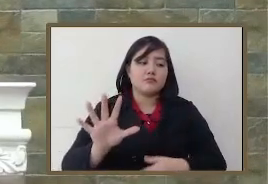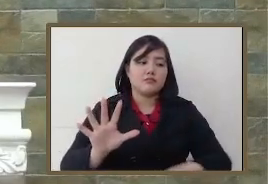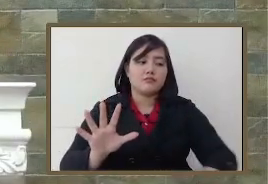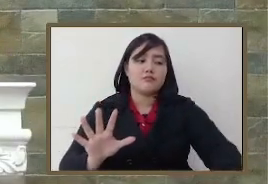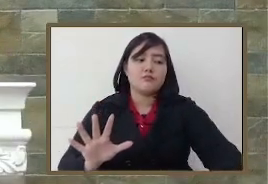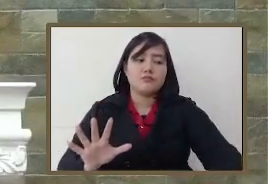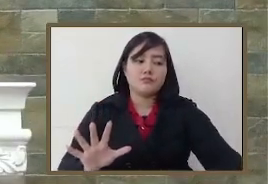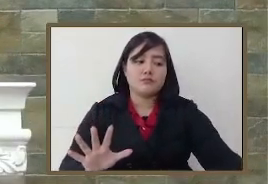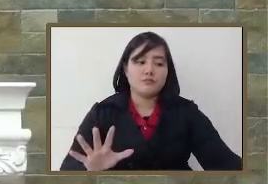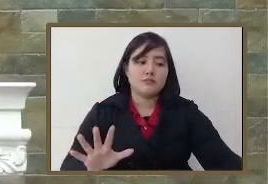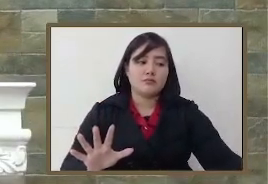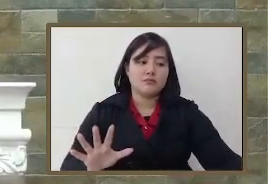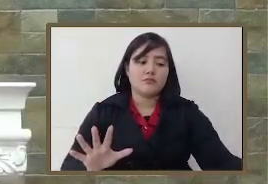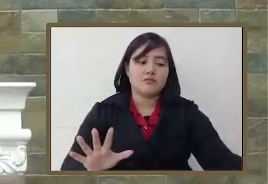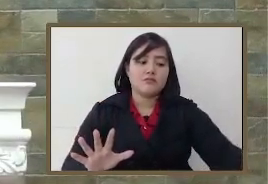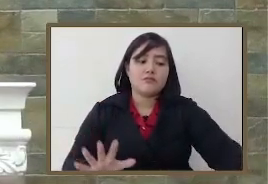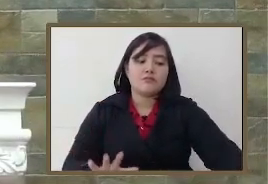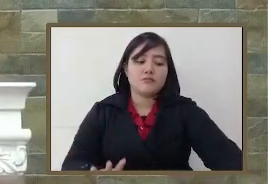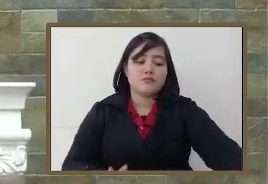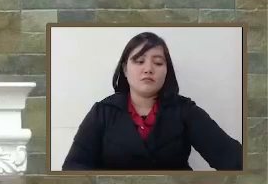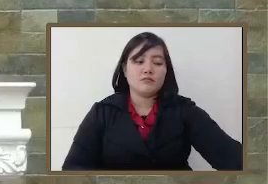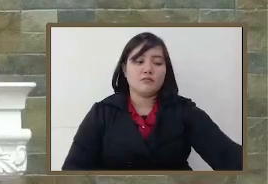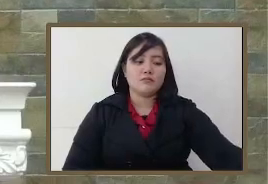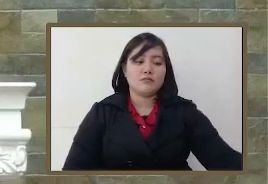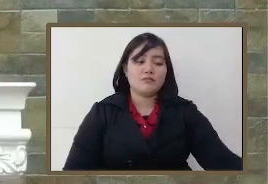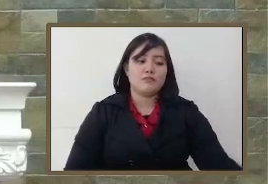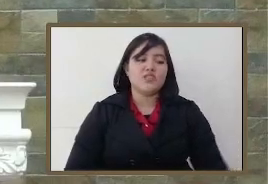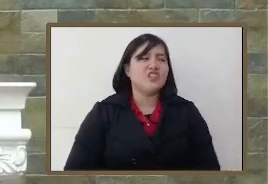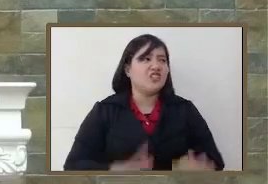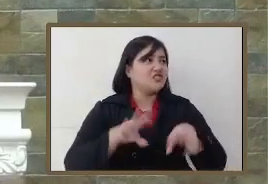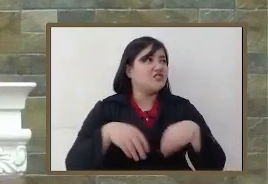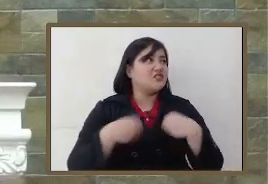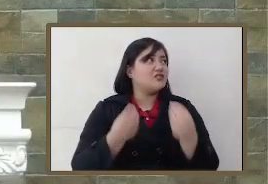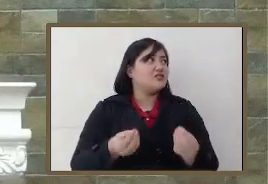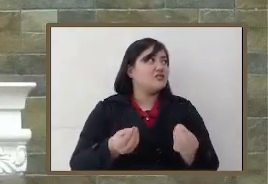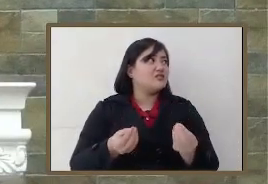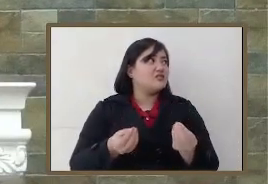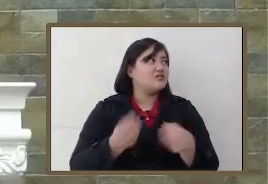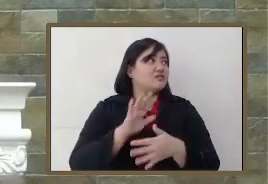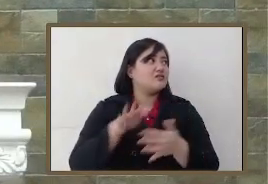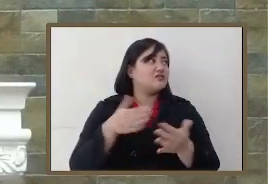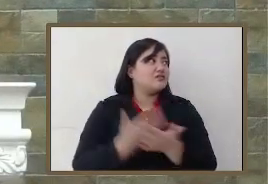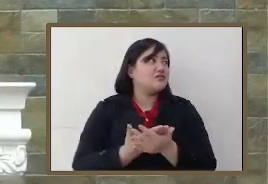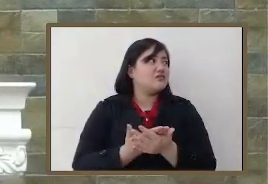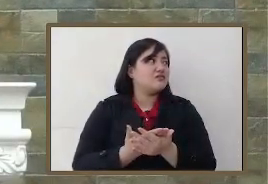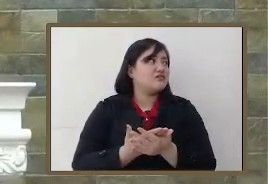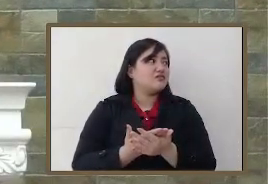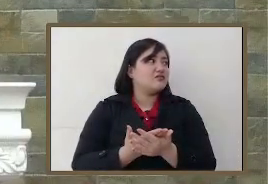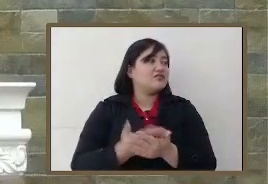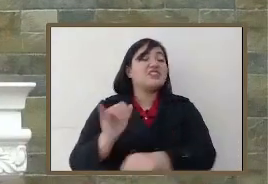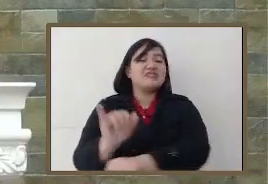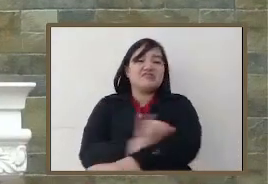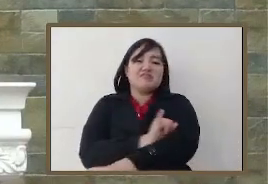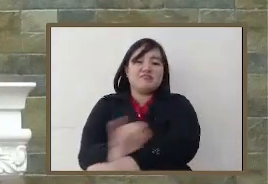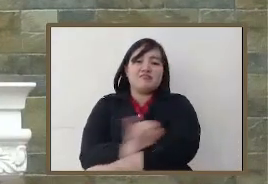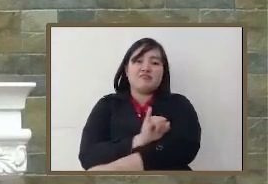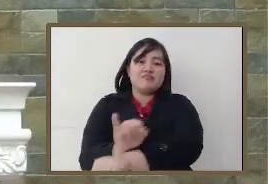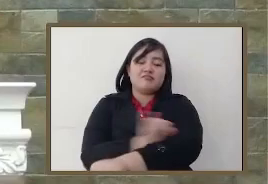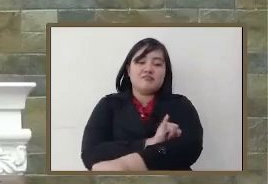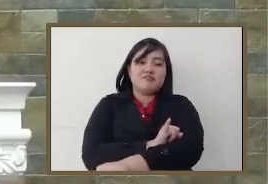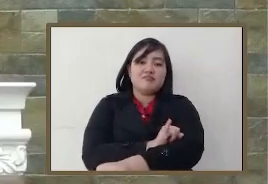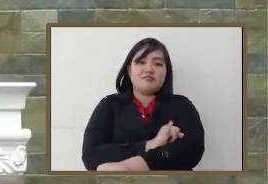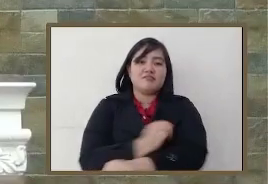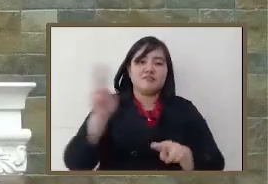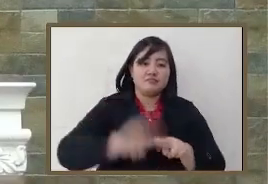giving all diligence. Maging masipag tayo. Add to your faith, what? Virtue. And